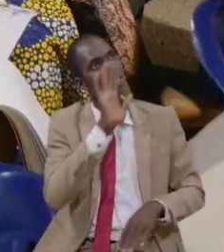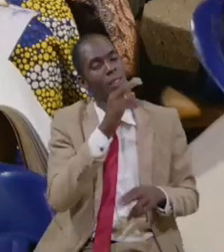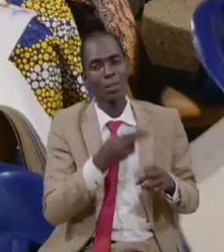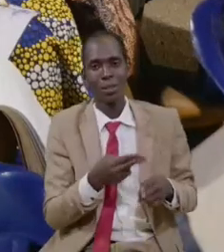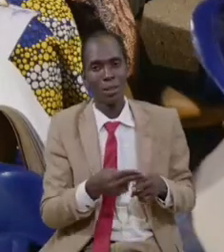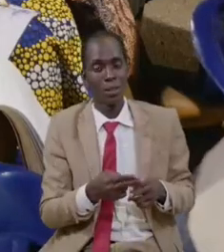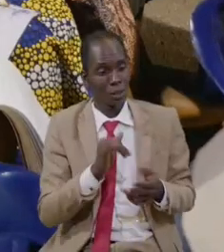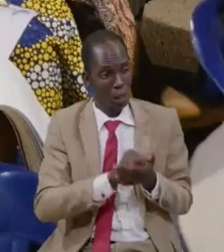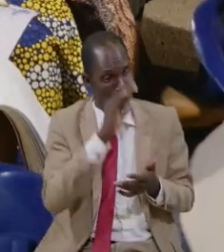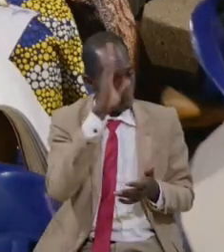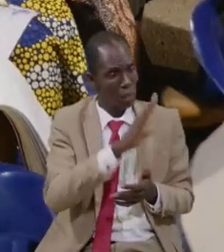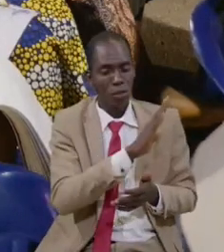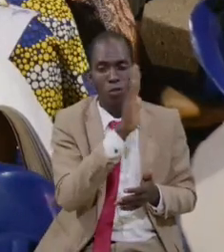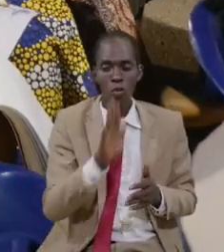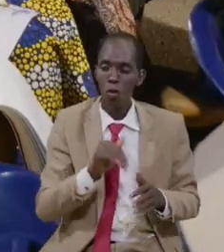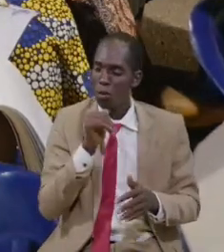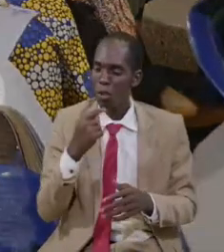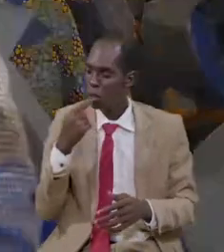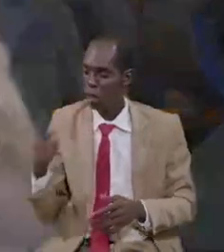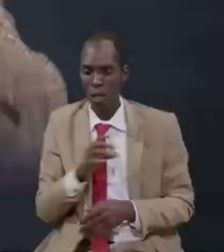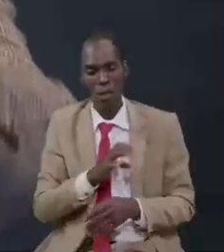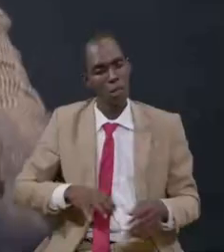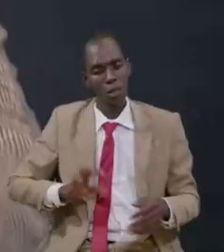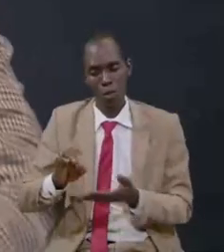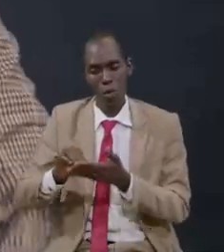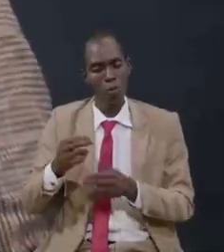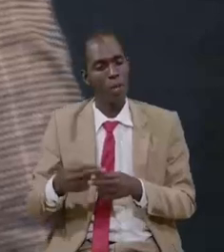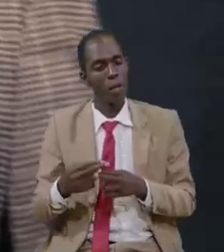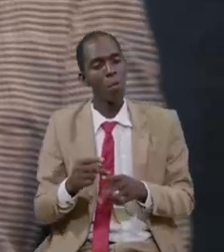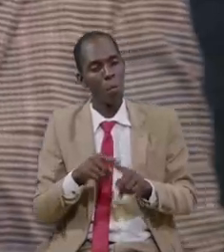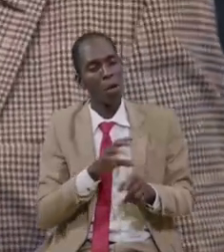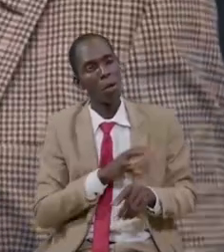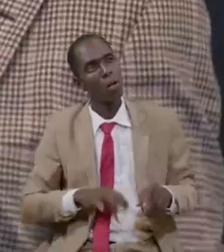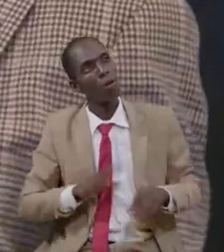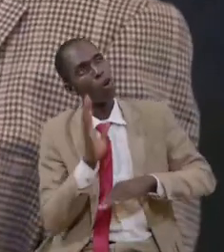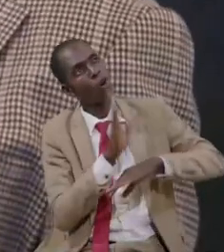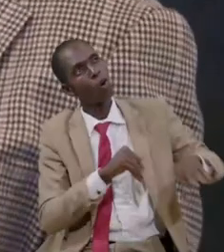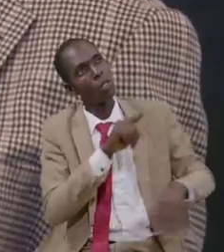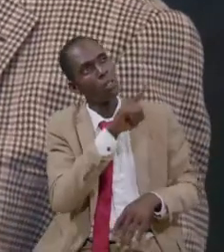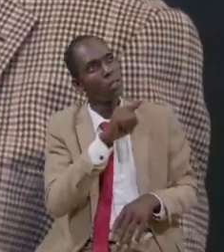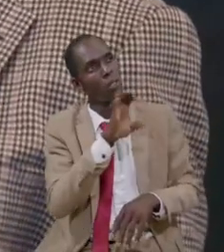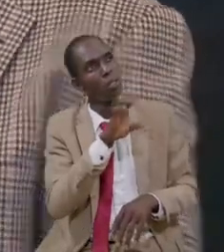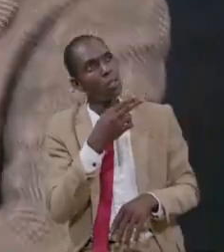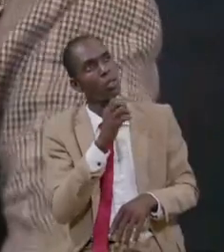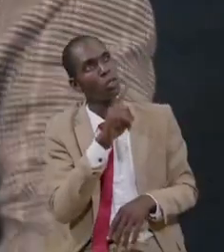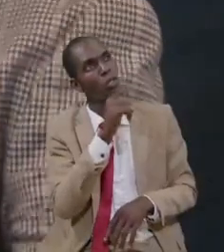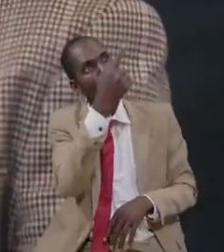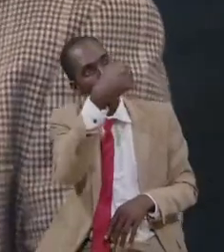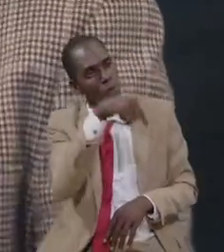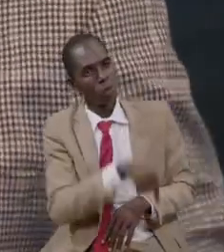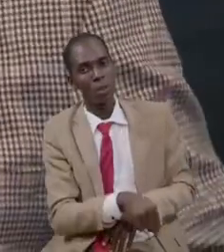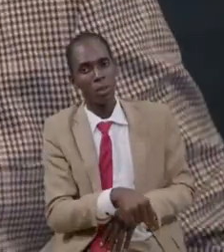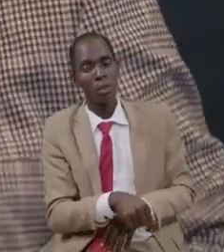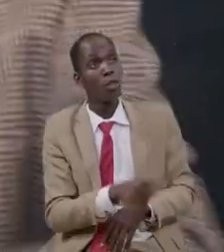L'homme n'a... Christ l'a appelé. Il a dit, descends. Tu ne peux pas atteindre ta main